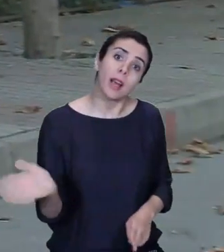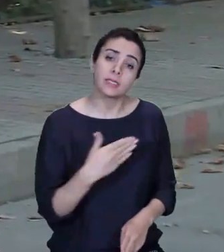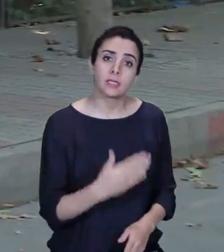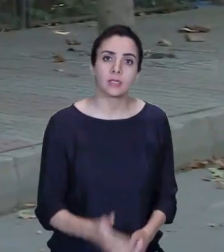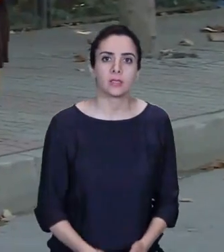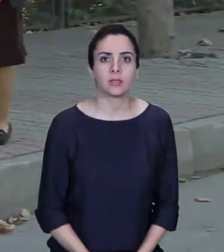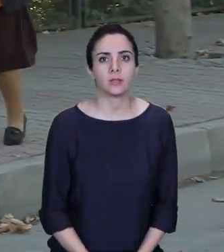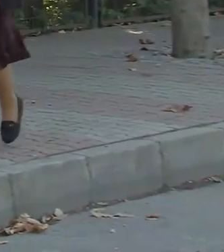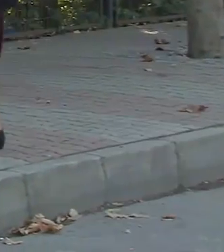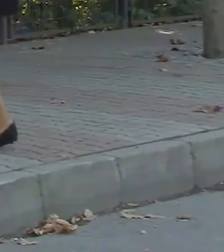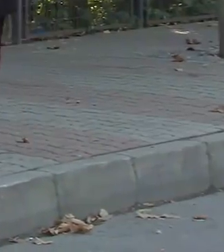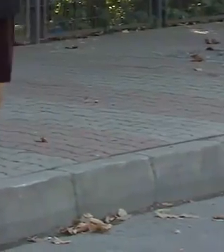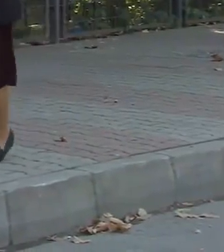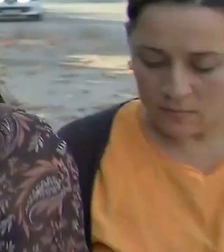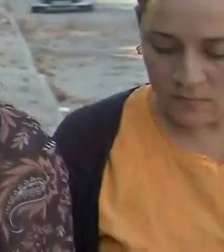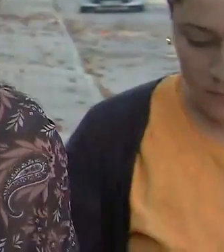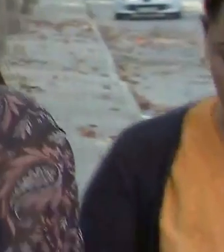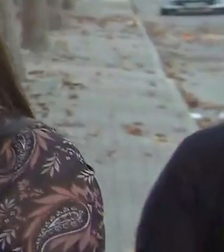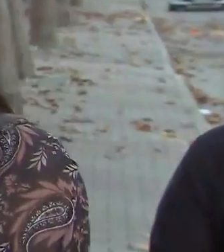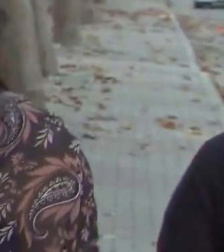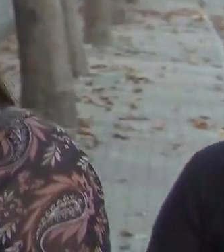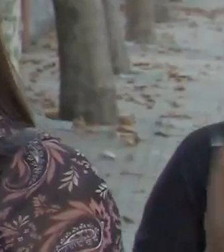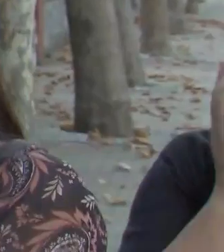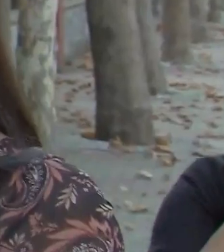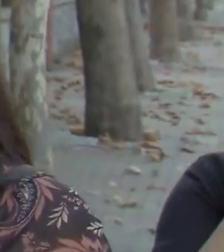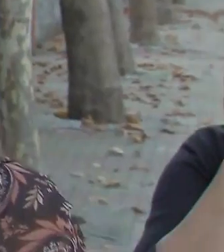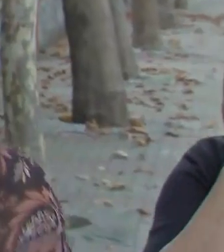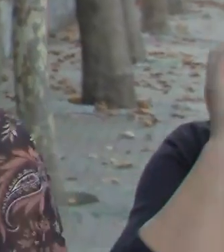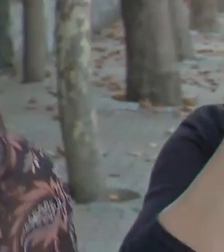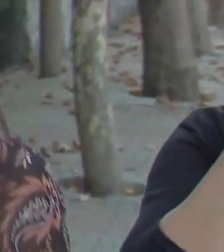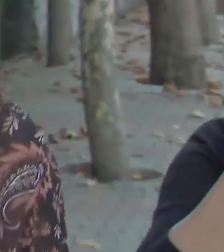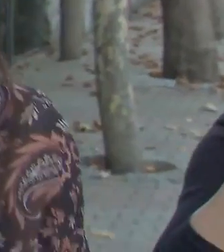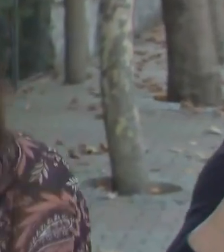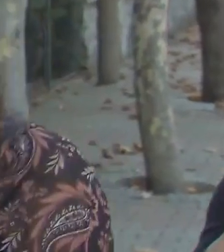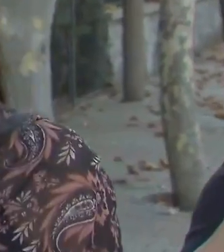Yürü. Zehra'yı önüne kalktı. Telefonuyla arama yapıyor.